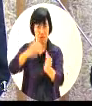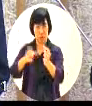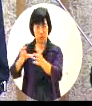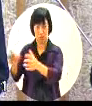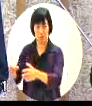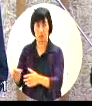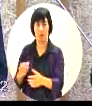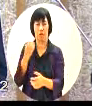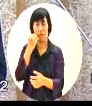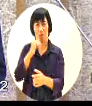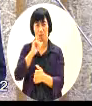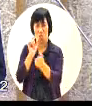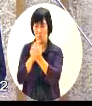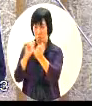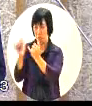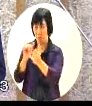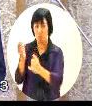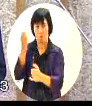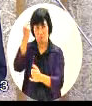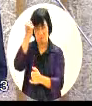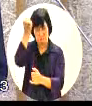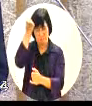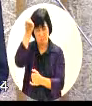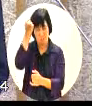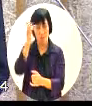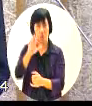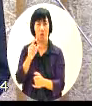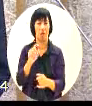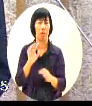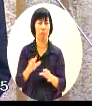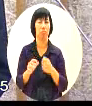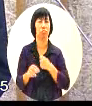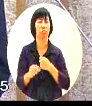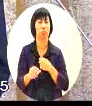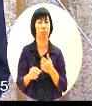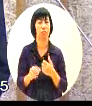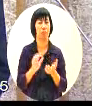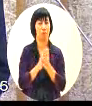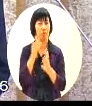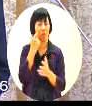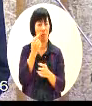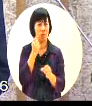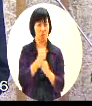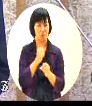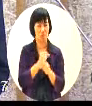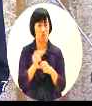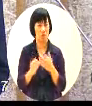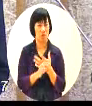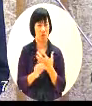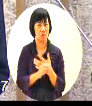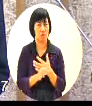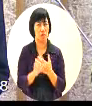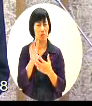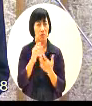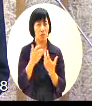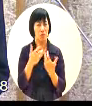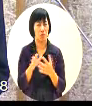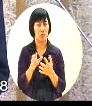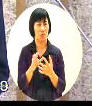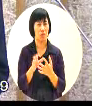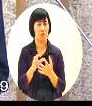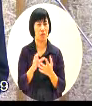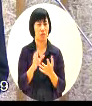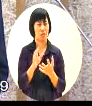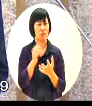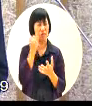痛苦无法度去使用，这我完全了解。所以过去我已经做足侪足侪吼，下即个公共设施的检讨，啊有